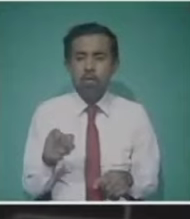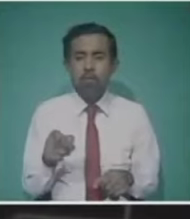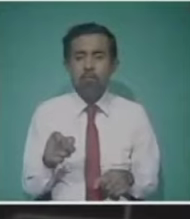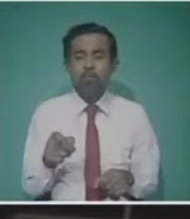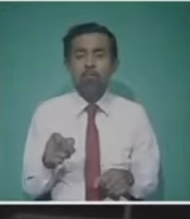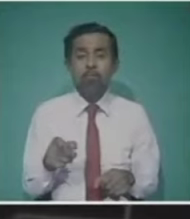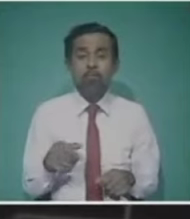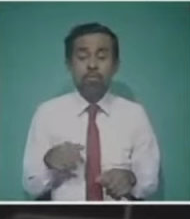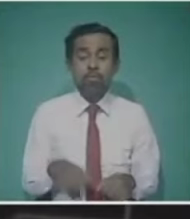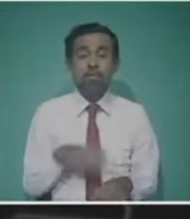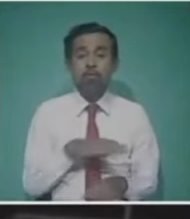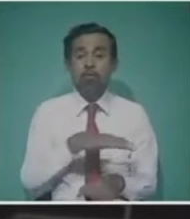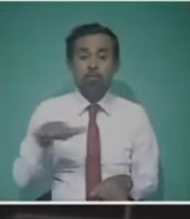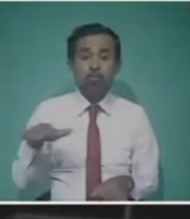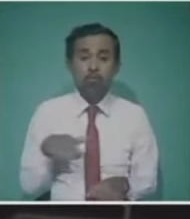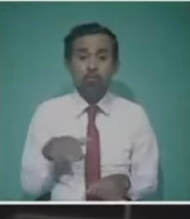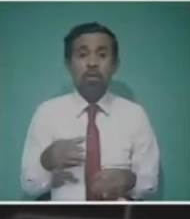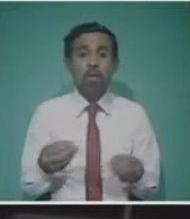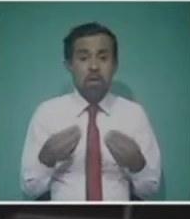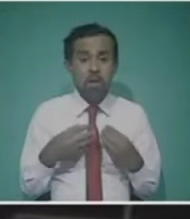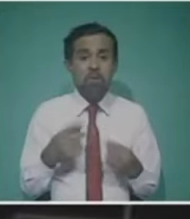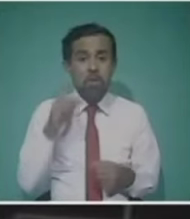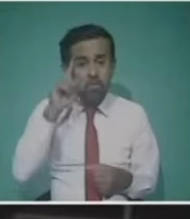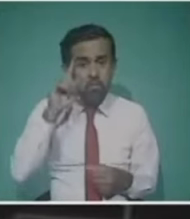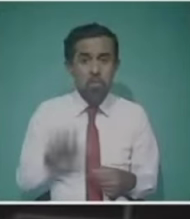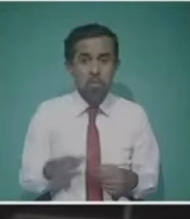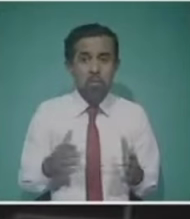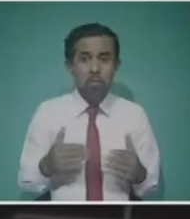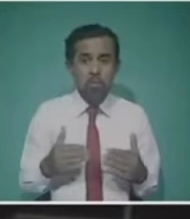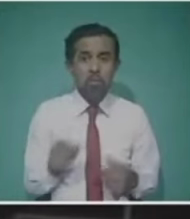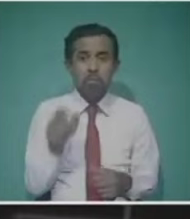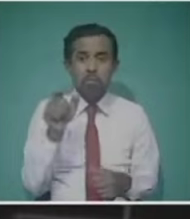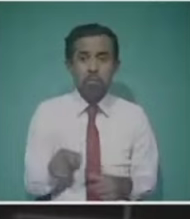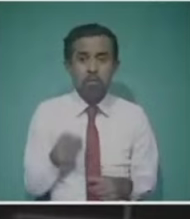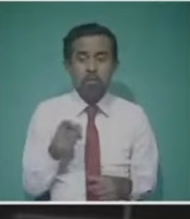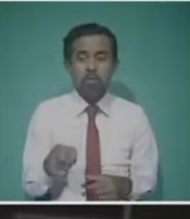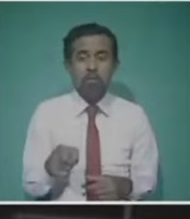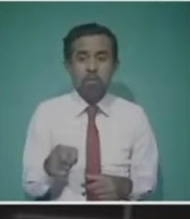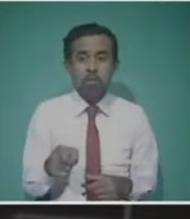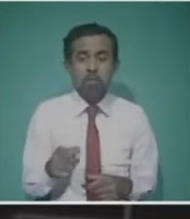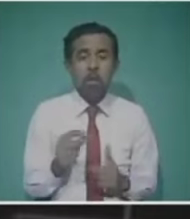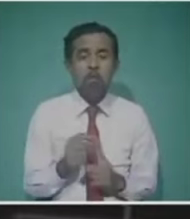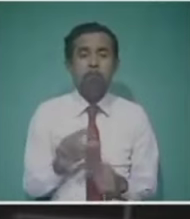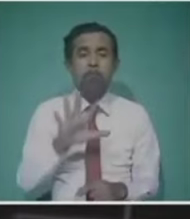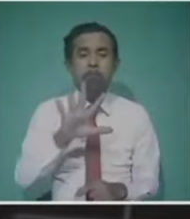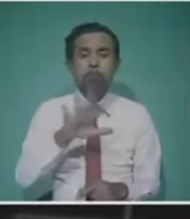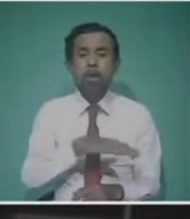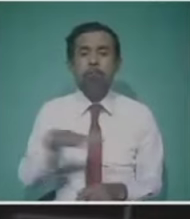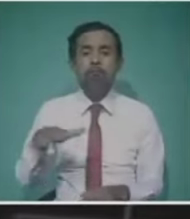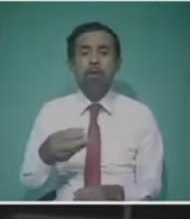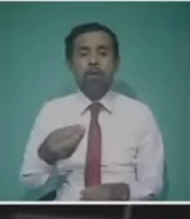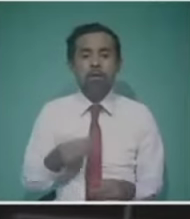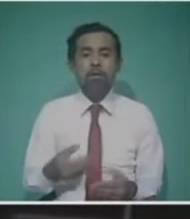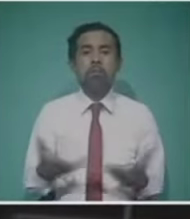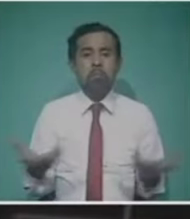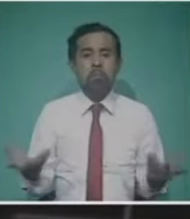எடுக்கிற முயற்சிகளுக்கு ஒரு 5 ஏக்கர் அரசு காணியை பெறுவதிலே மிகப்பெரிய பாரிய சிக்கல் எழுகிறது. ஒரு ஏழைகள்